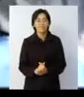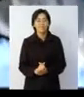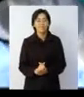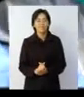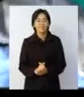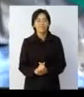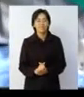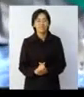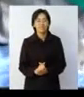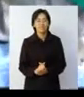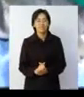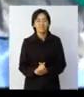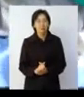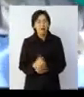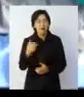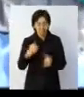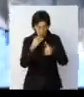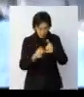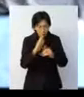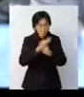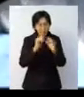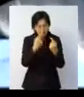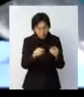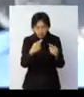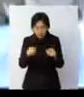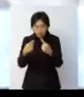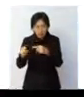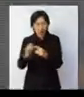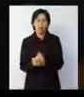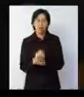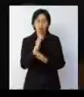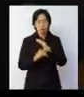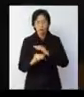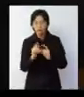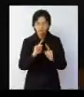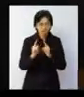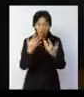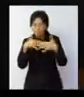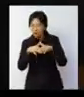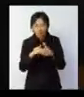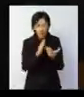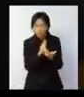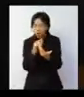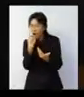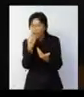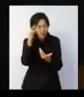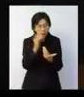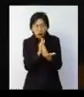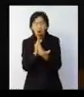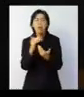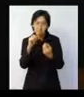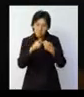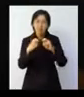อืมแต่ผมคิดว่ายังมีอีกหลายเคสให้คนพิการที่ไม่สามารถจะติดต่อประสานงานกับตำรวจงาน